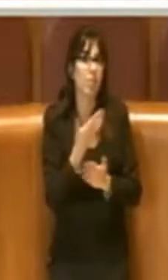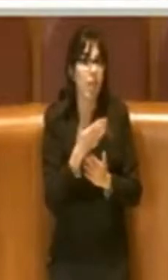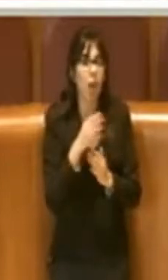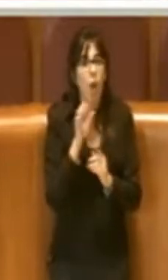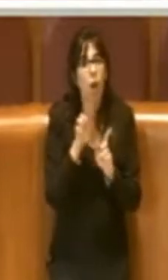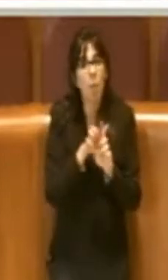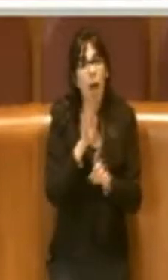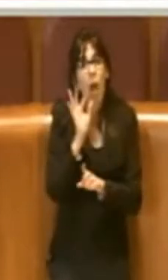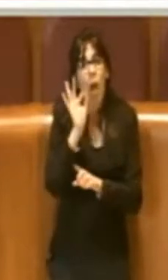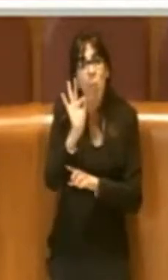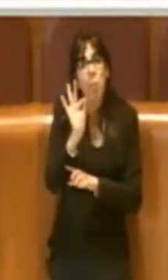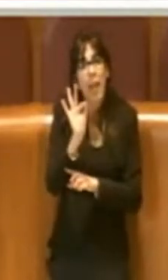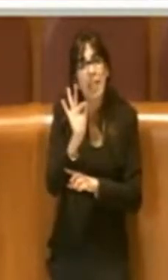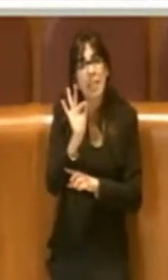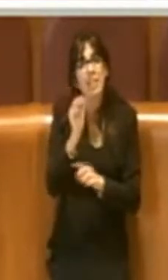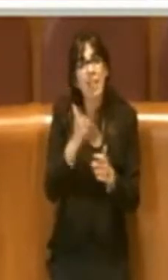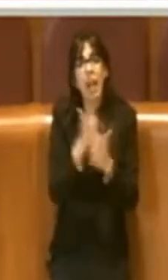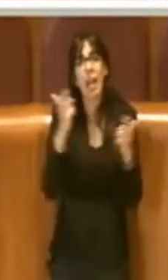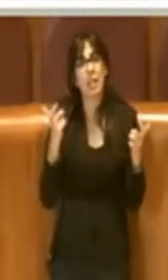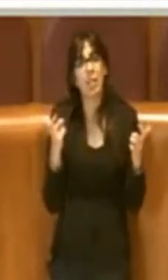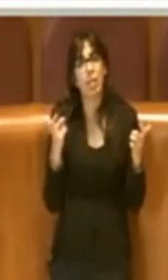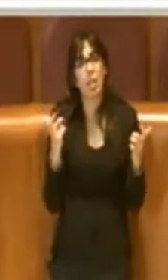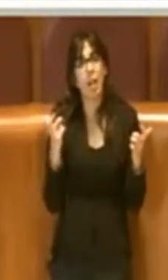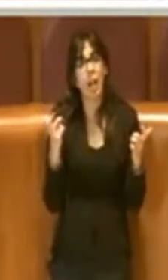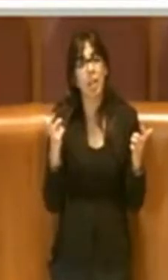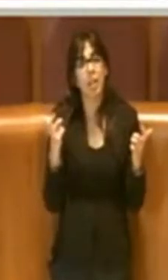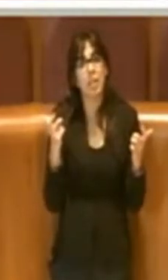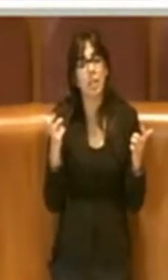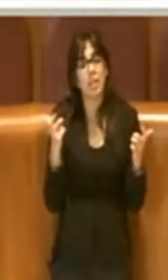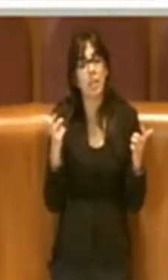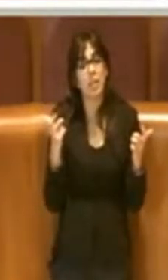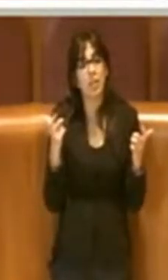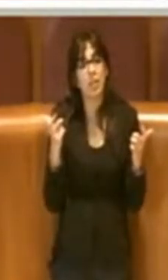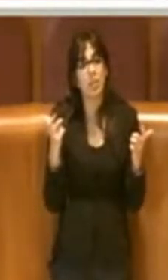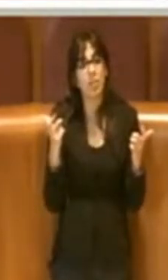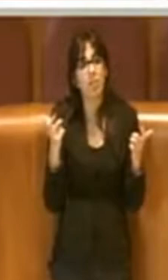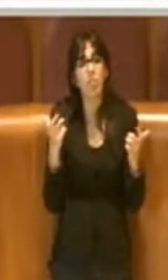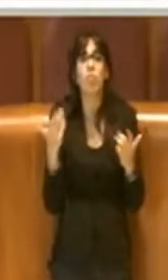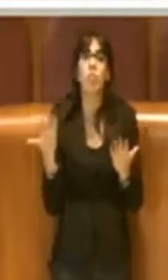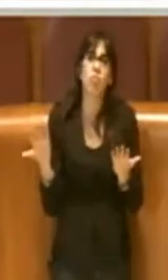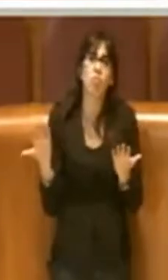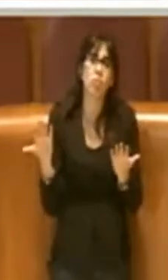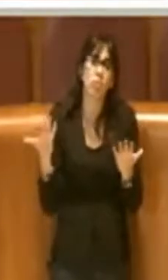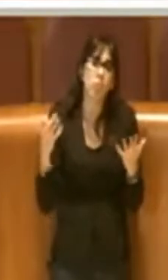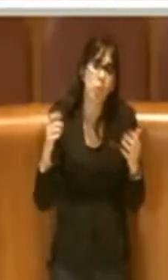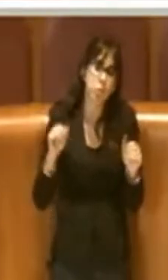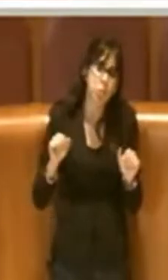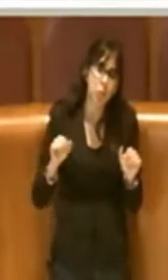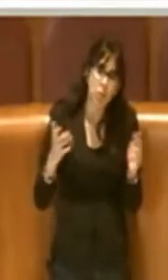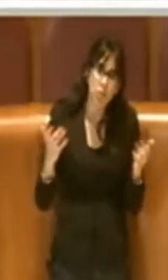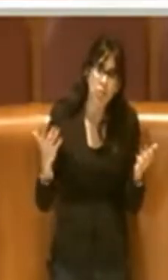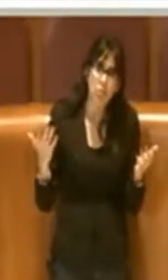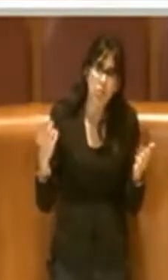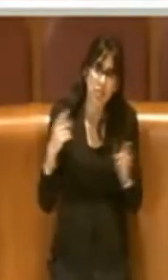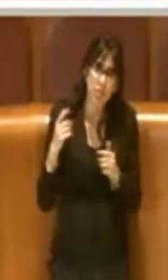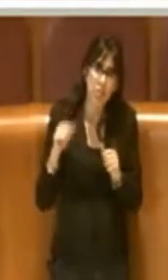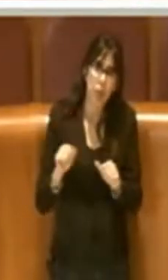prefissati di fare con questa deliberazione. Forse è vero. Però io penso